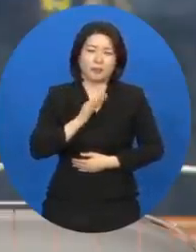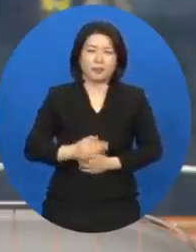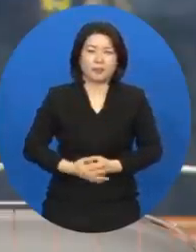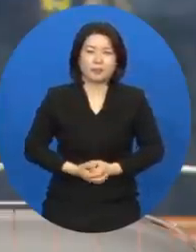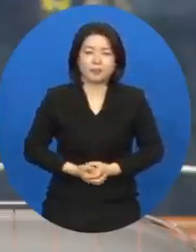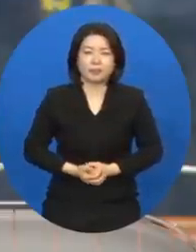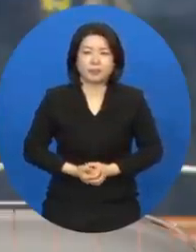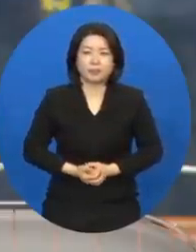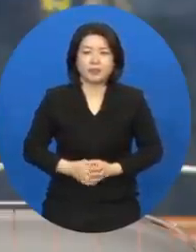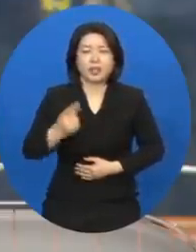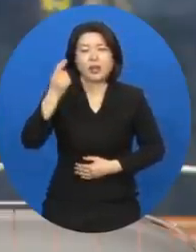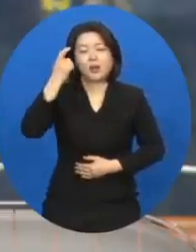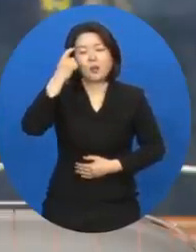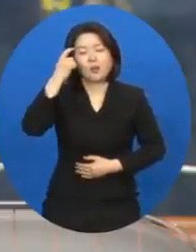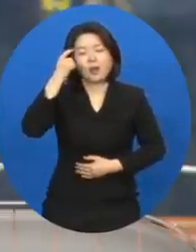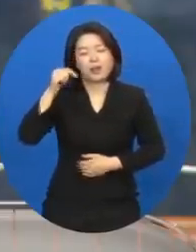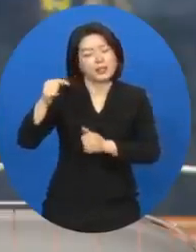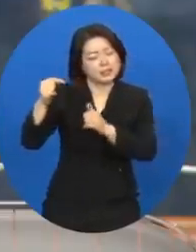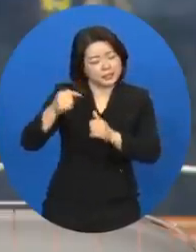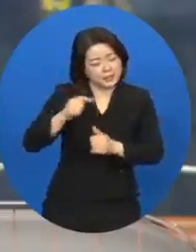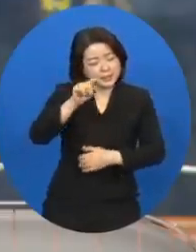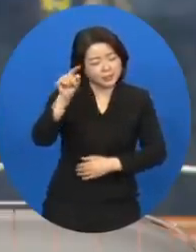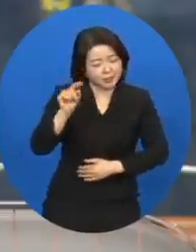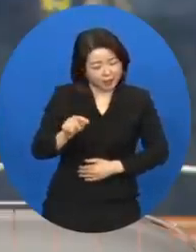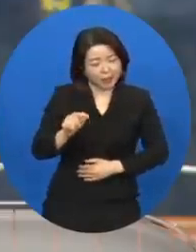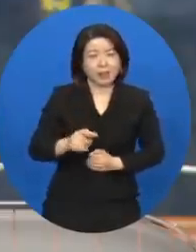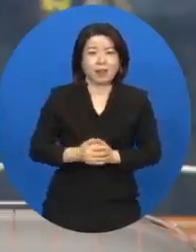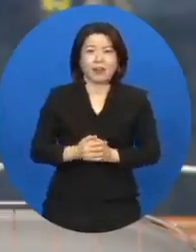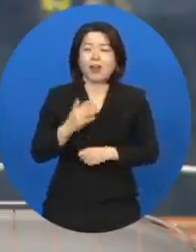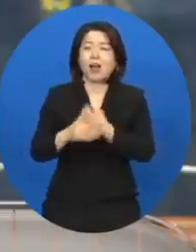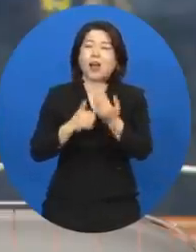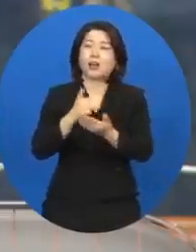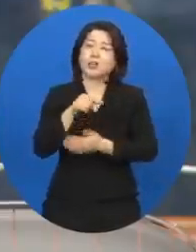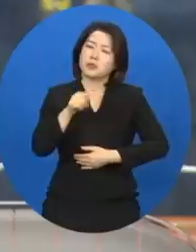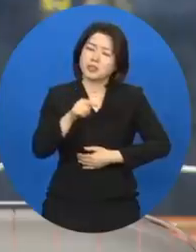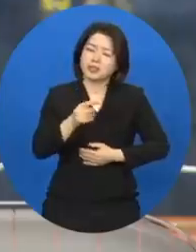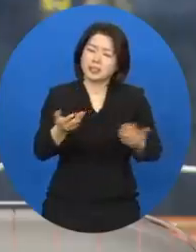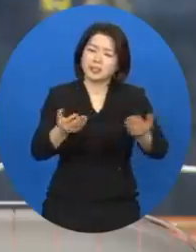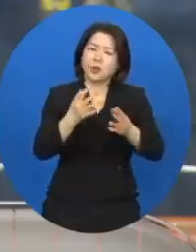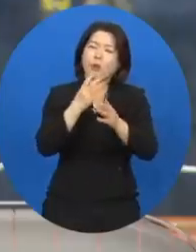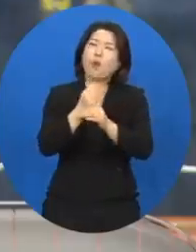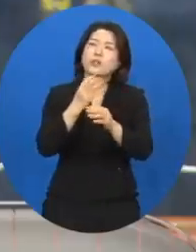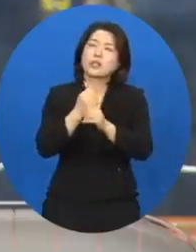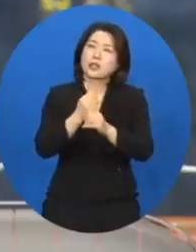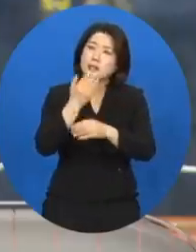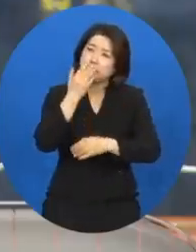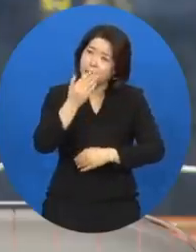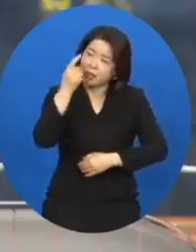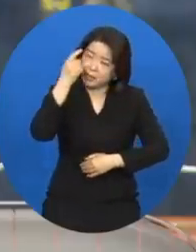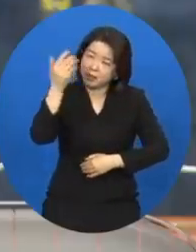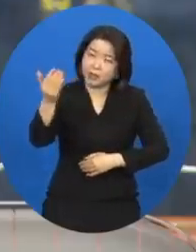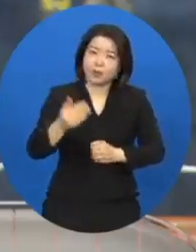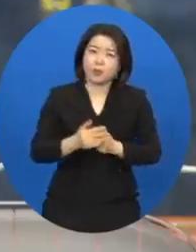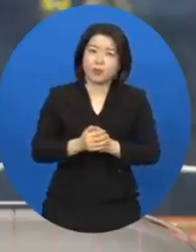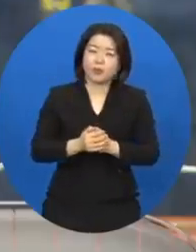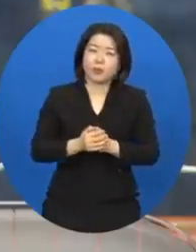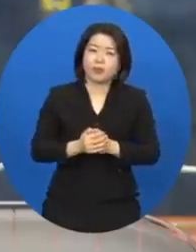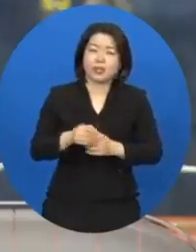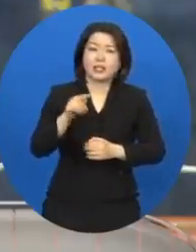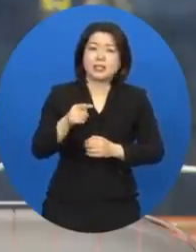왜 이렇게 하실까? 하나님 이거 언제까지 해야 됩니까? 그런 마음이 계속 들었어요.